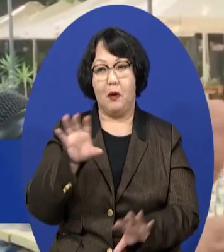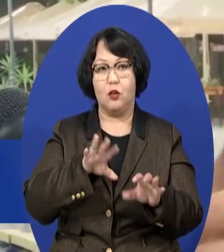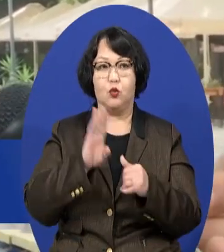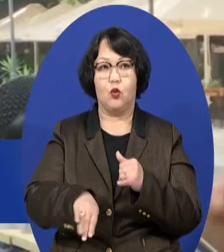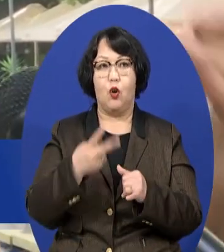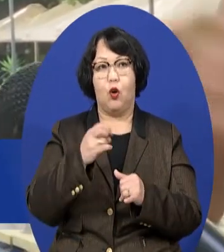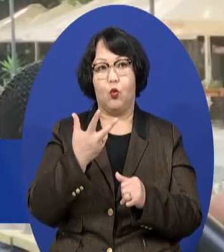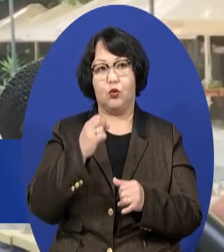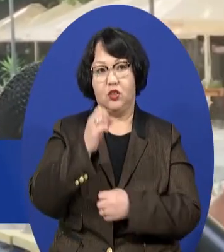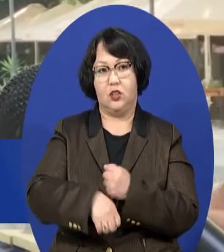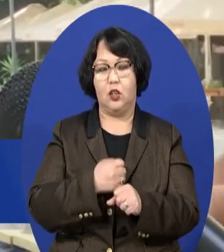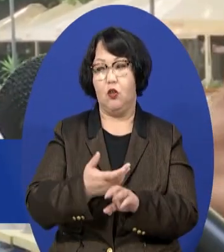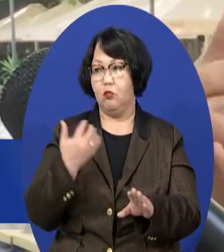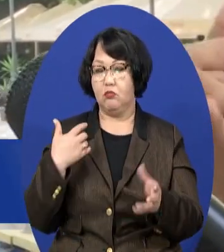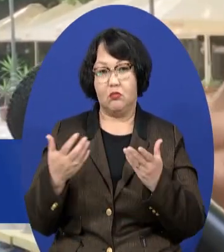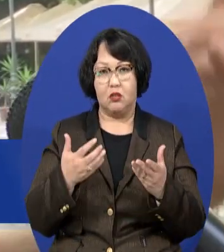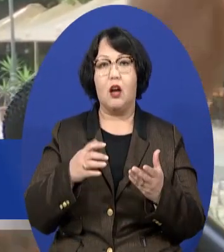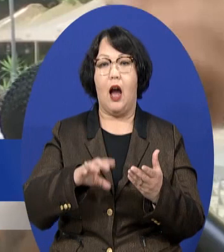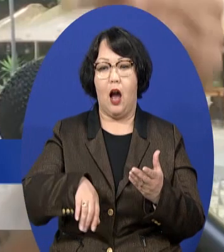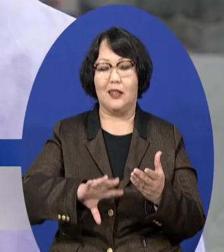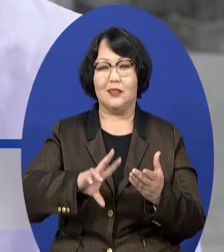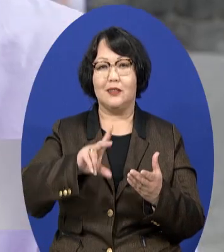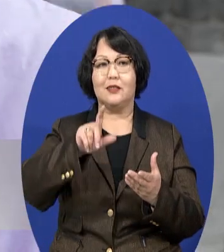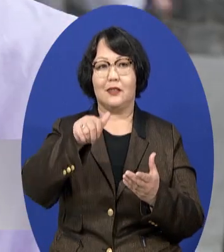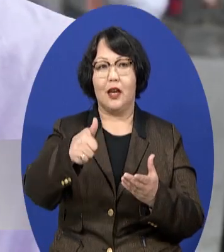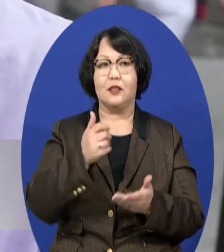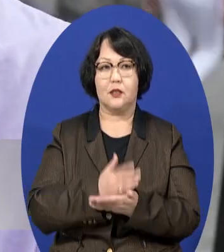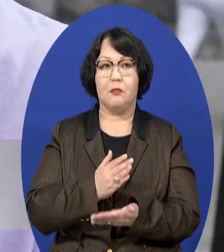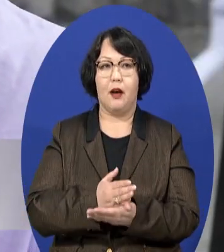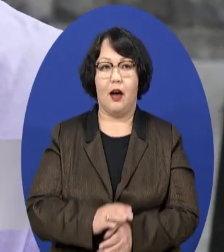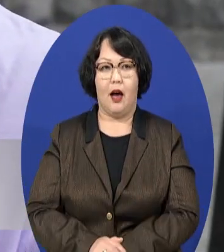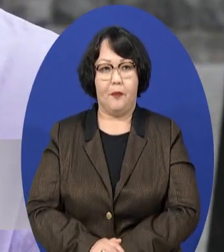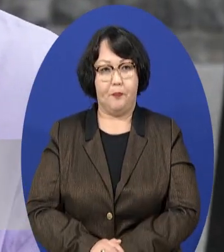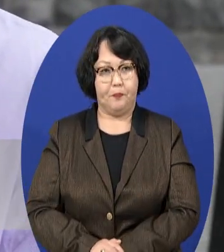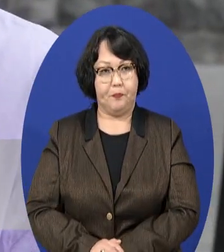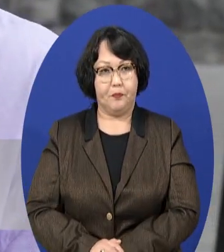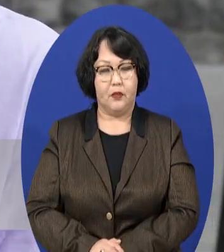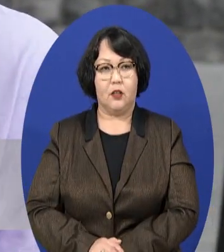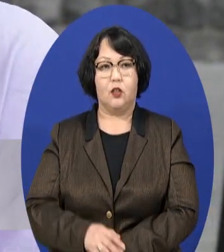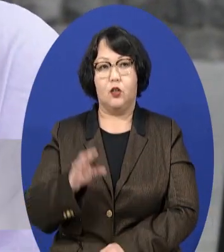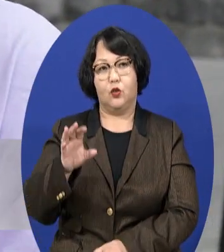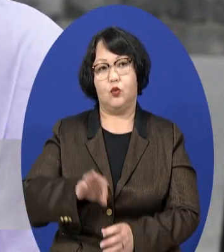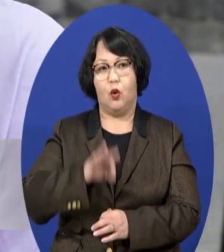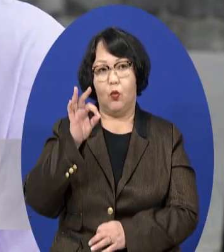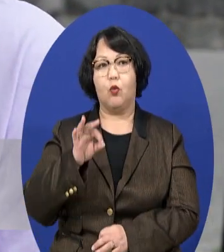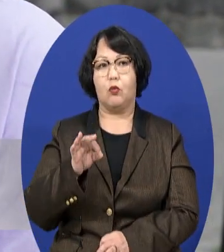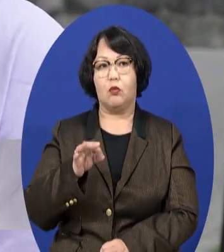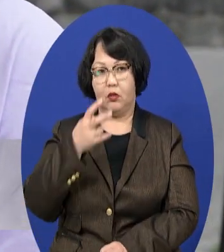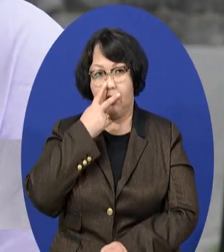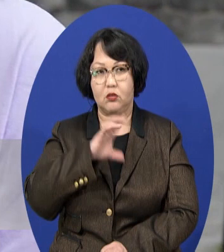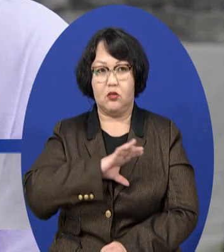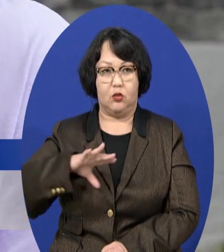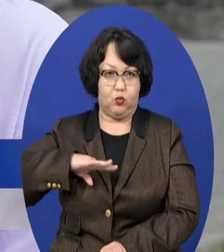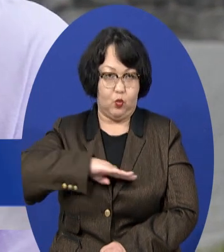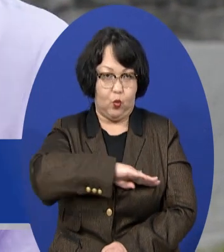жилийнхаас дээрдсэн гэж бодож байна. Би сонгуулийн үр дүнд сэтгэл дундуур